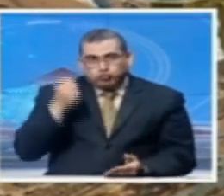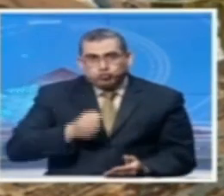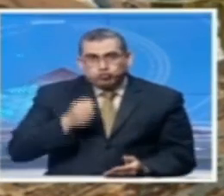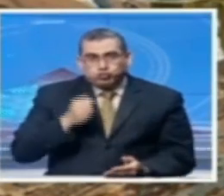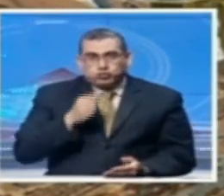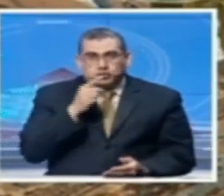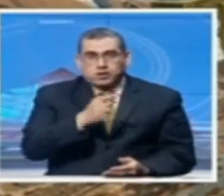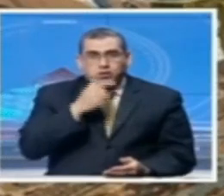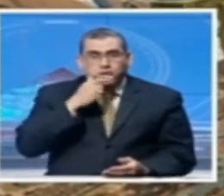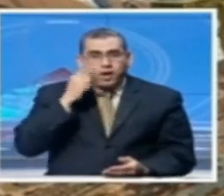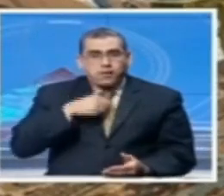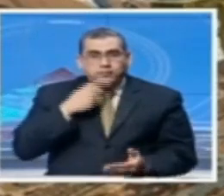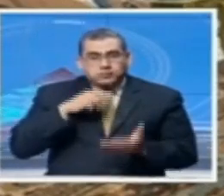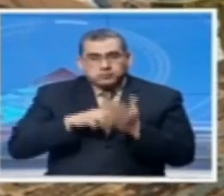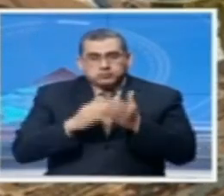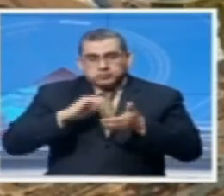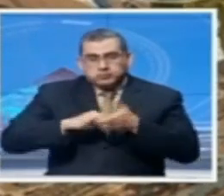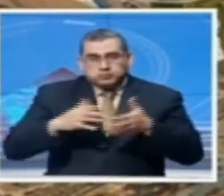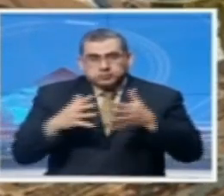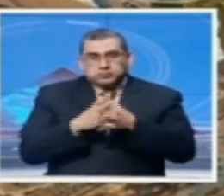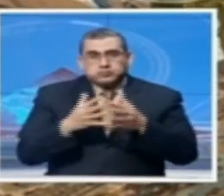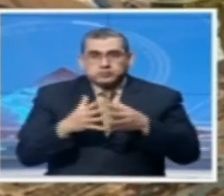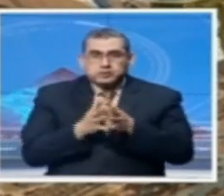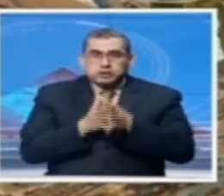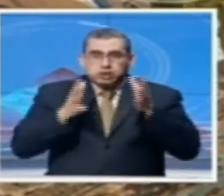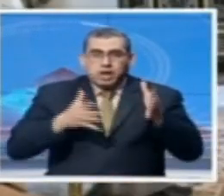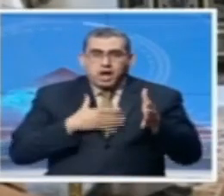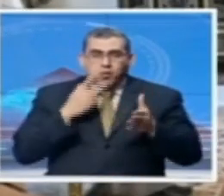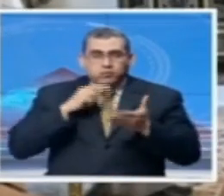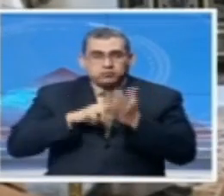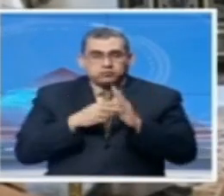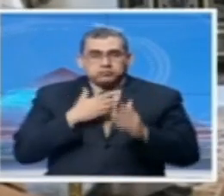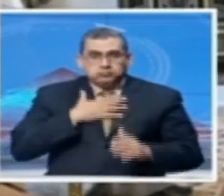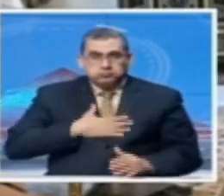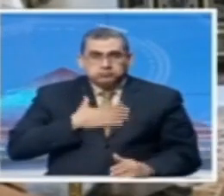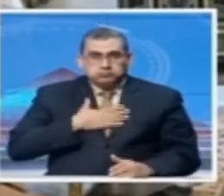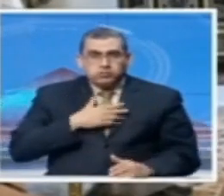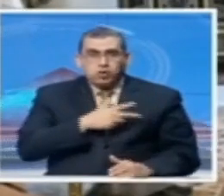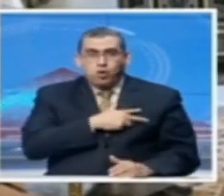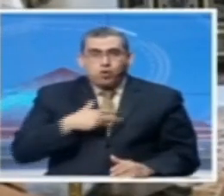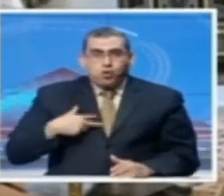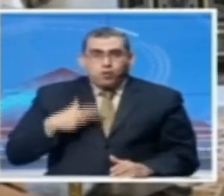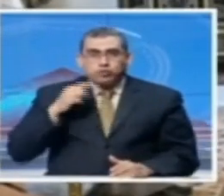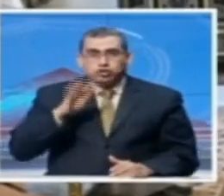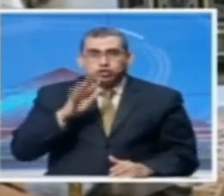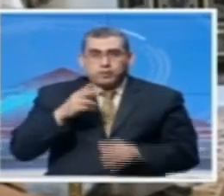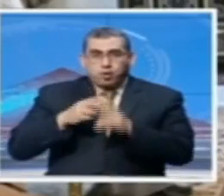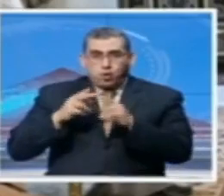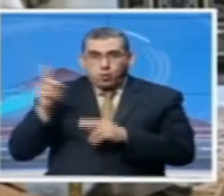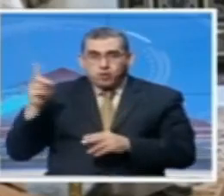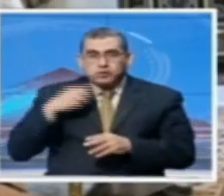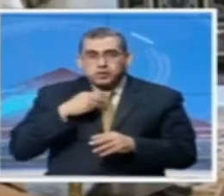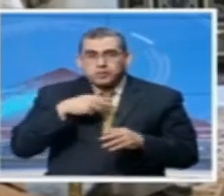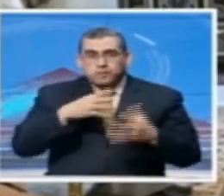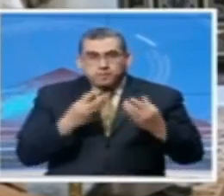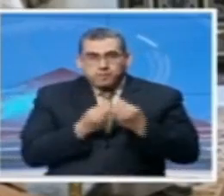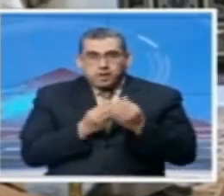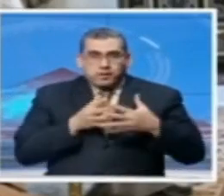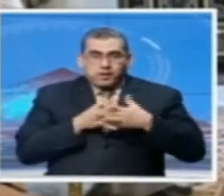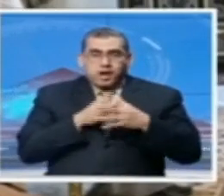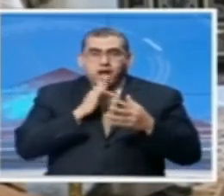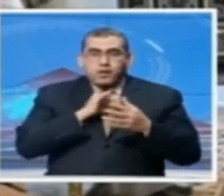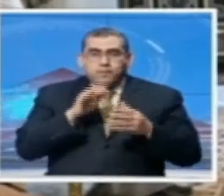سيادته والتطرق إلى دفع العلاقات الثنائية بين البلدين، مؤكدا اعتزاز الحكومة والشعب الكويتي بما يجمعهما